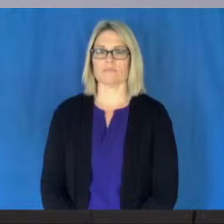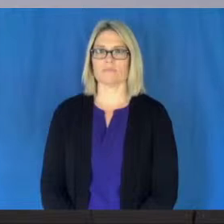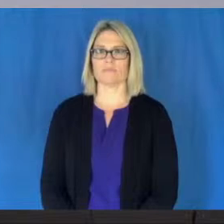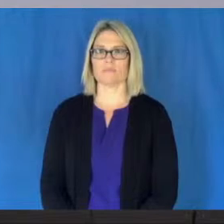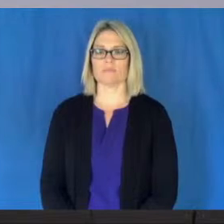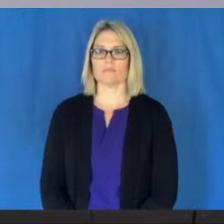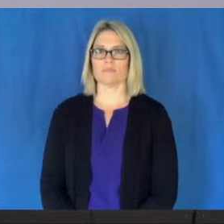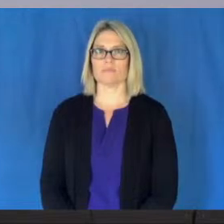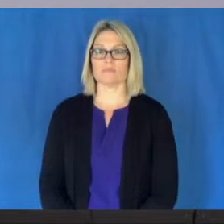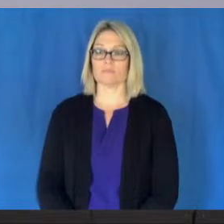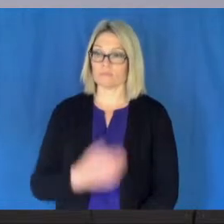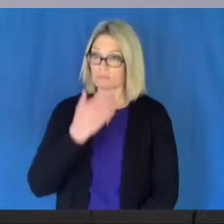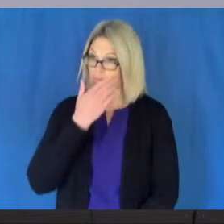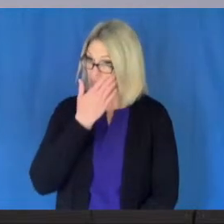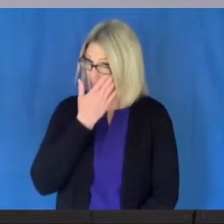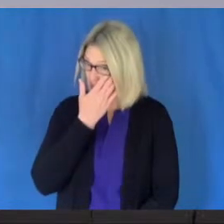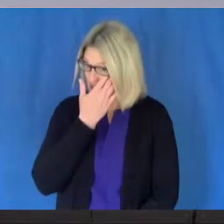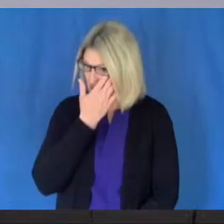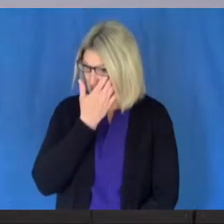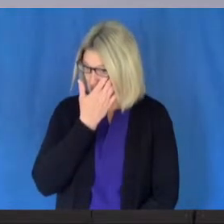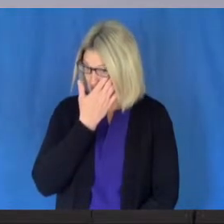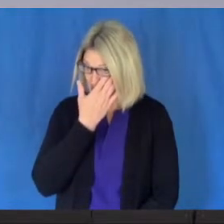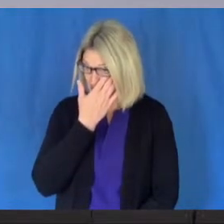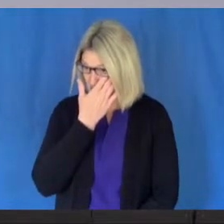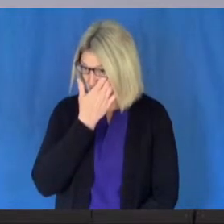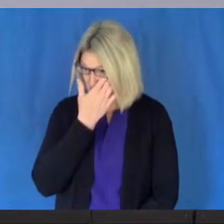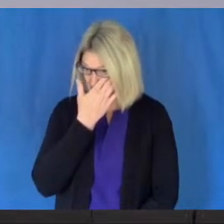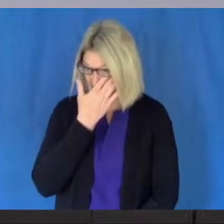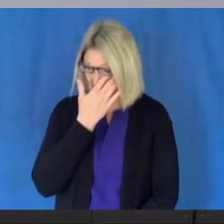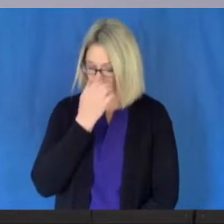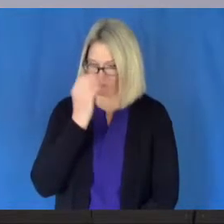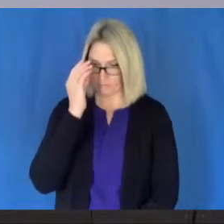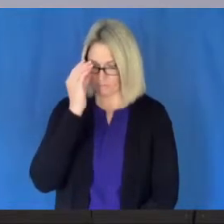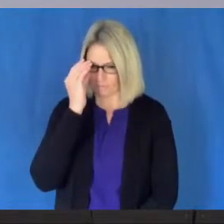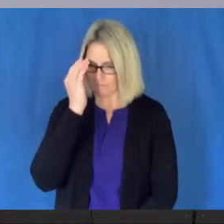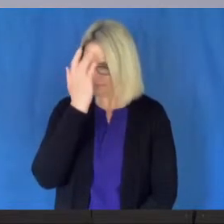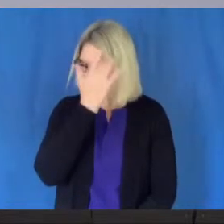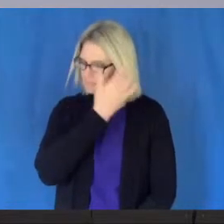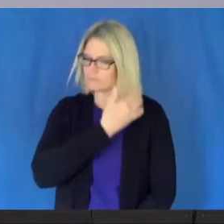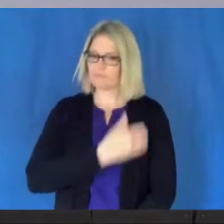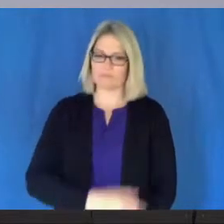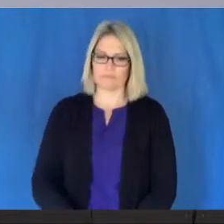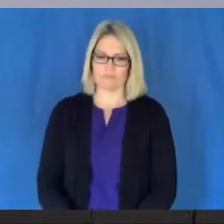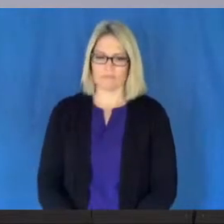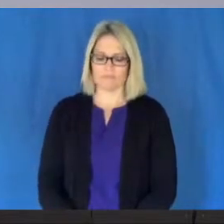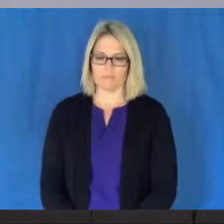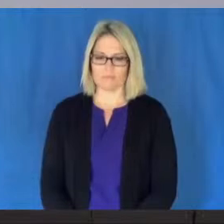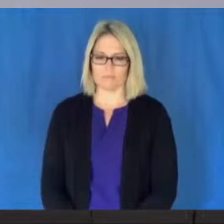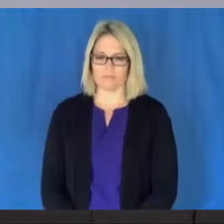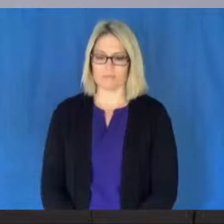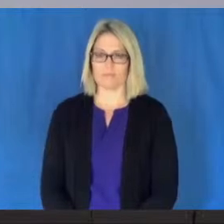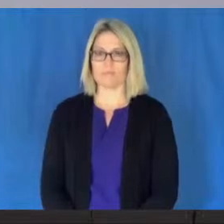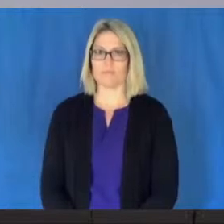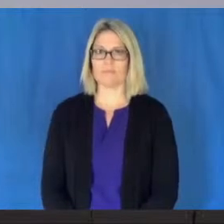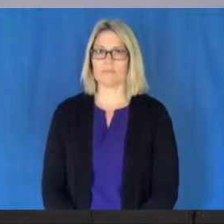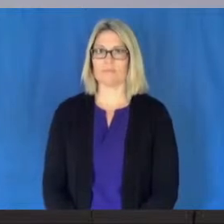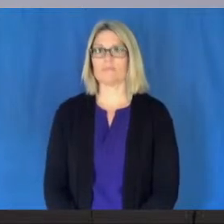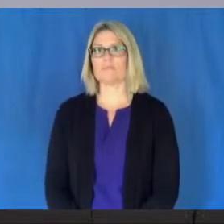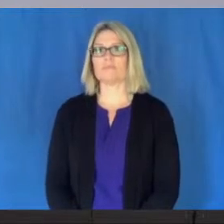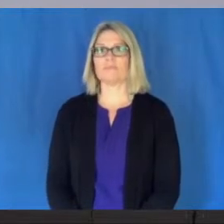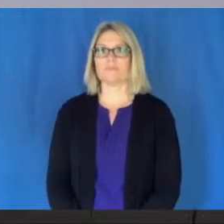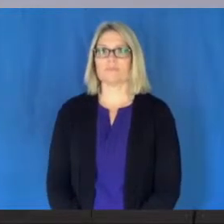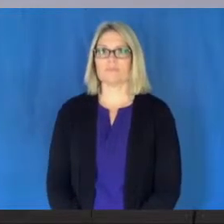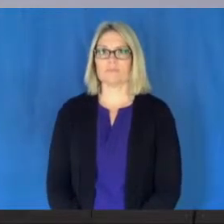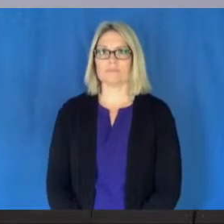passeport vaccinal, il soulève beaucoup de questions éthiques. Est-ce que vous, personnellement, est-ce que vous défendez la mise en place d'un